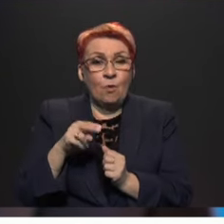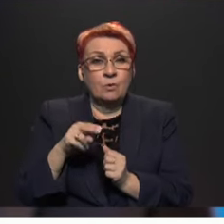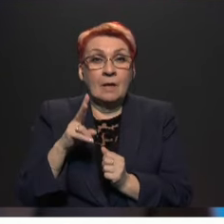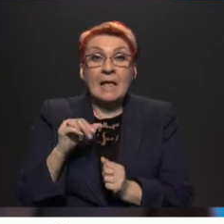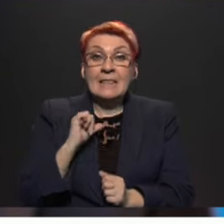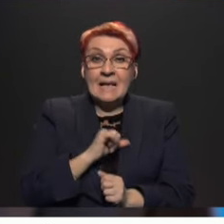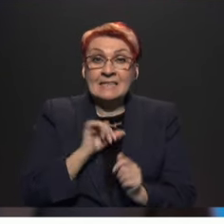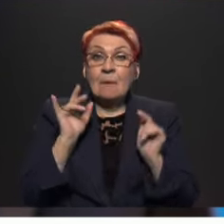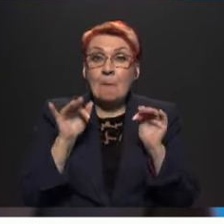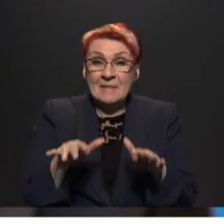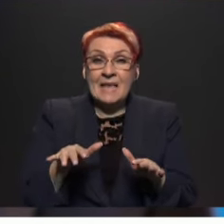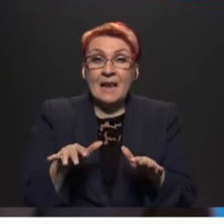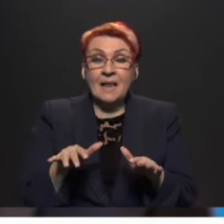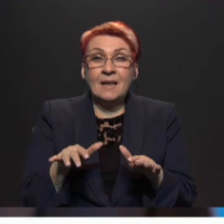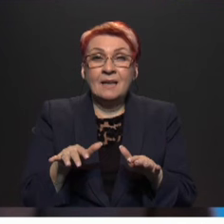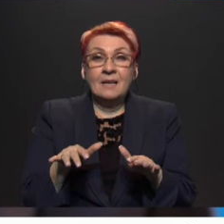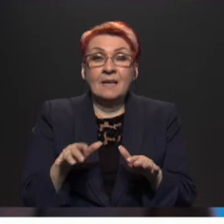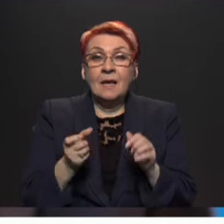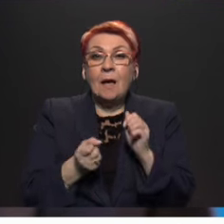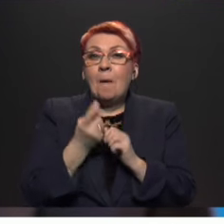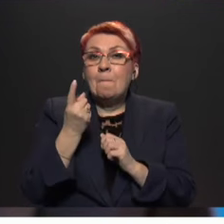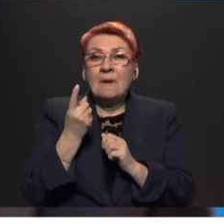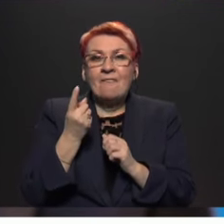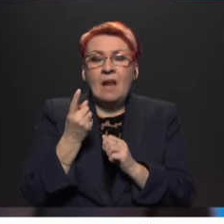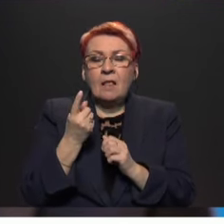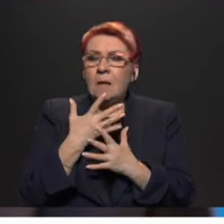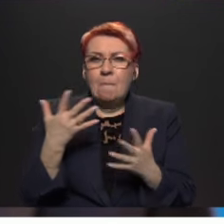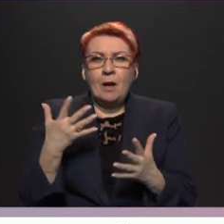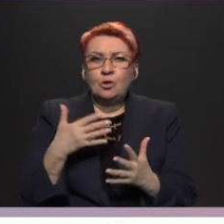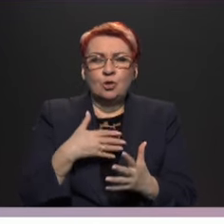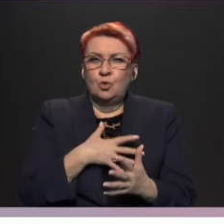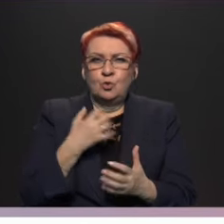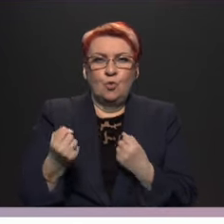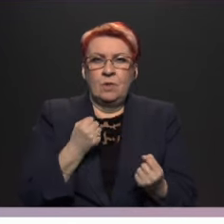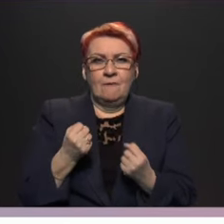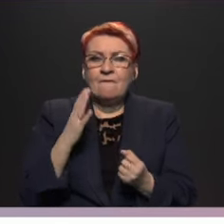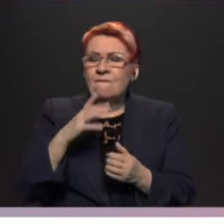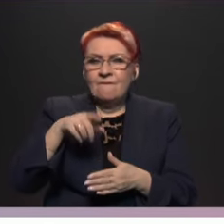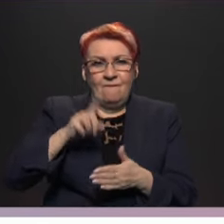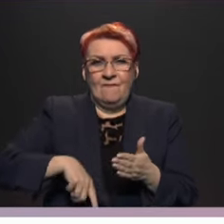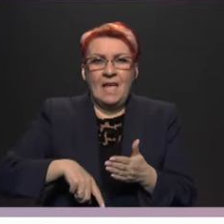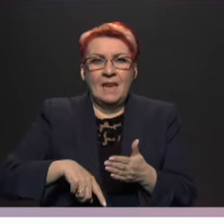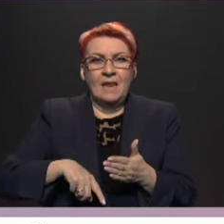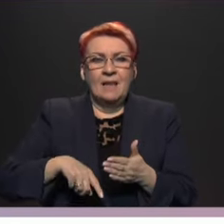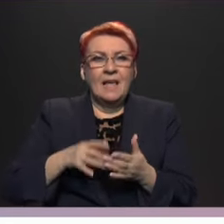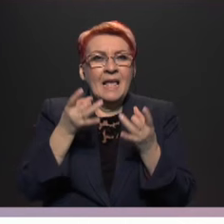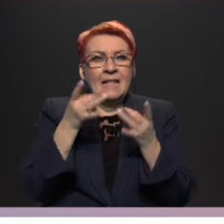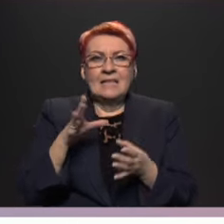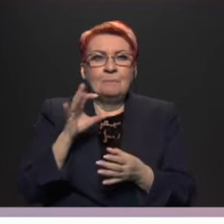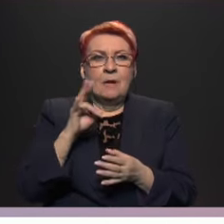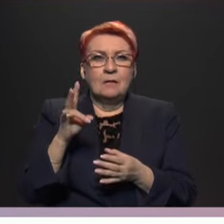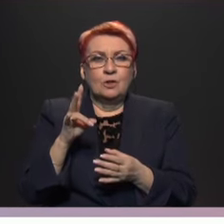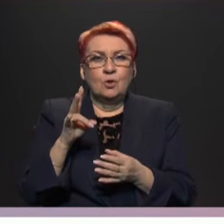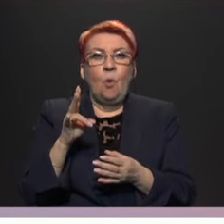на самом деле проявлял очень большую твердость в вере. Неспроста он пошел